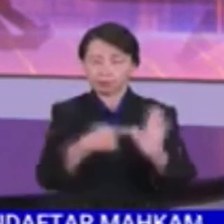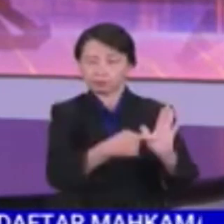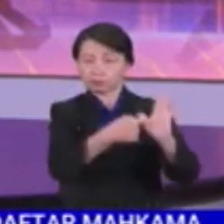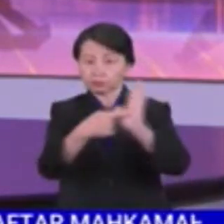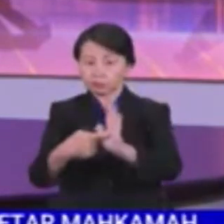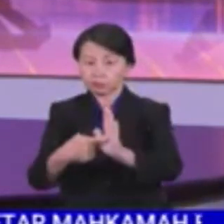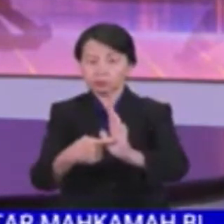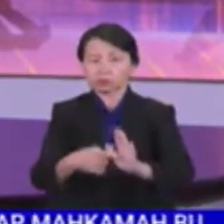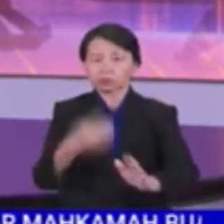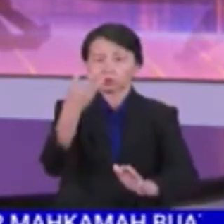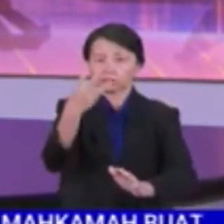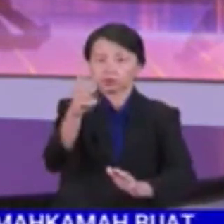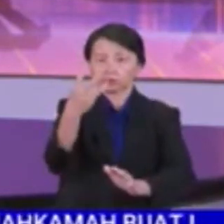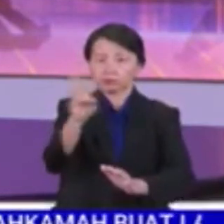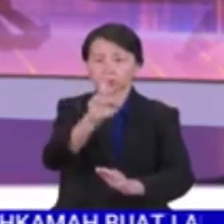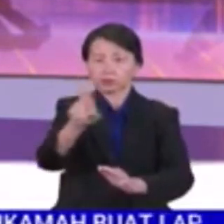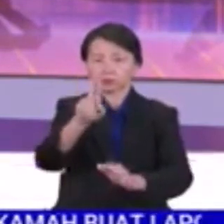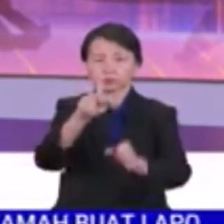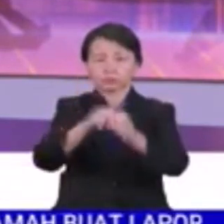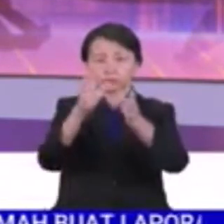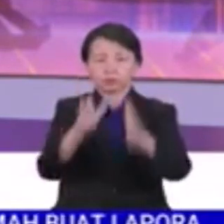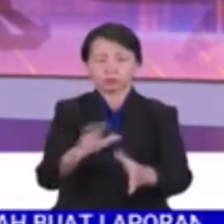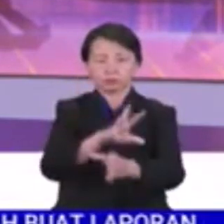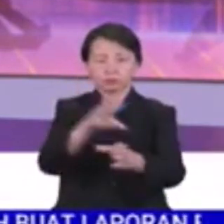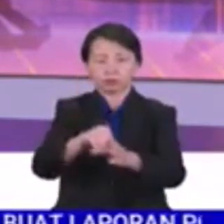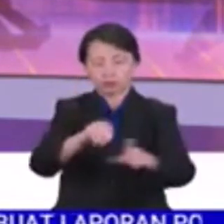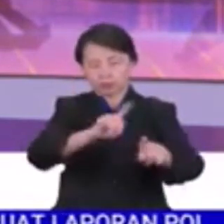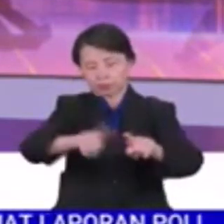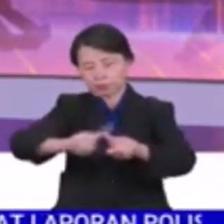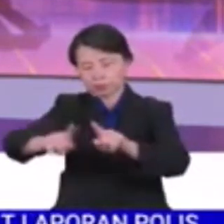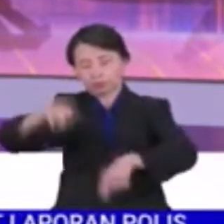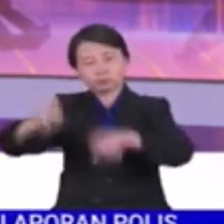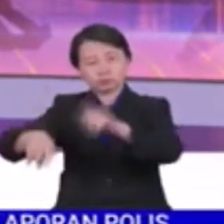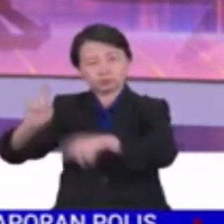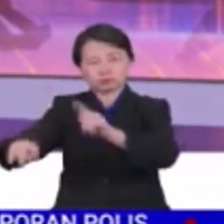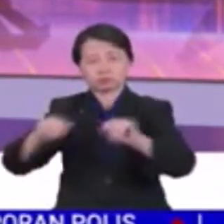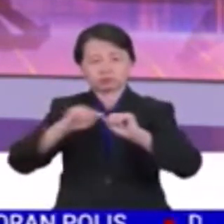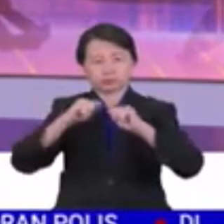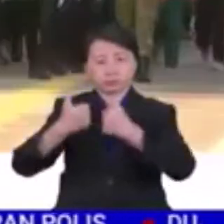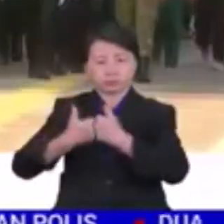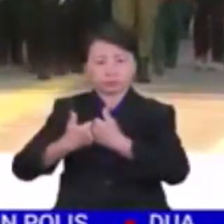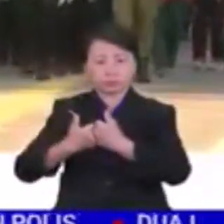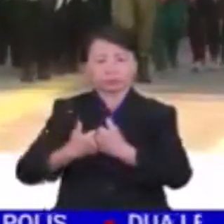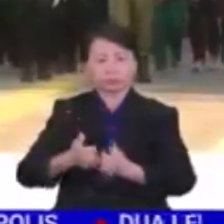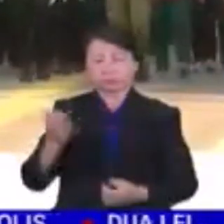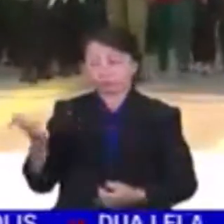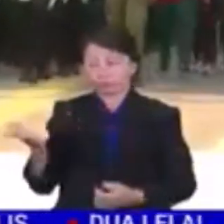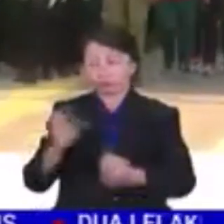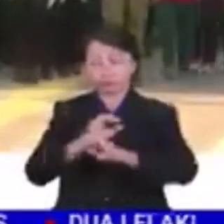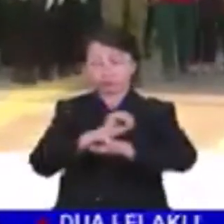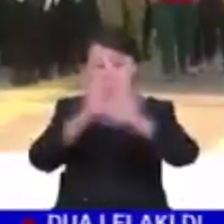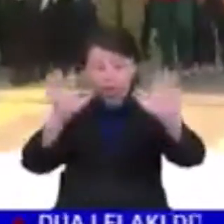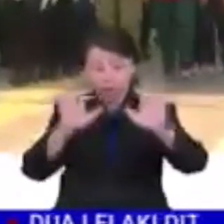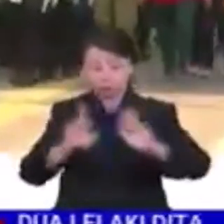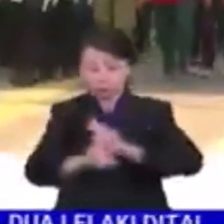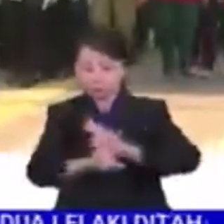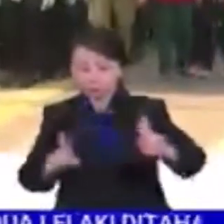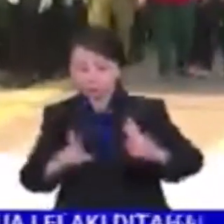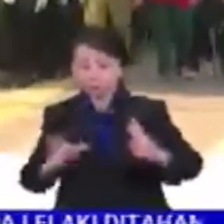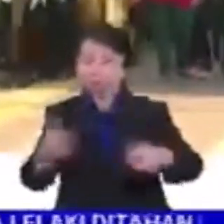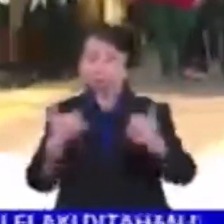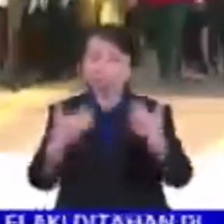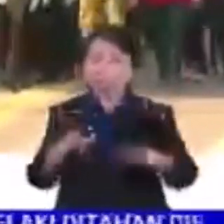dipersembahkan hampir 16,000 peserta melibatkan pelbagai agensi. Jelas beliau, persiapan kali ini hampir